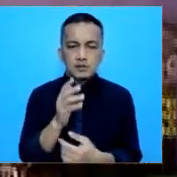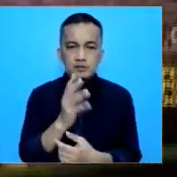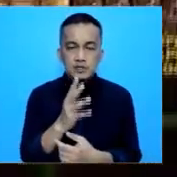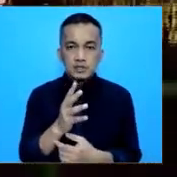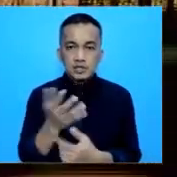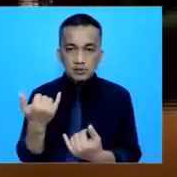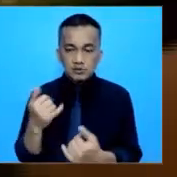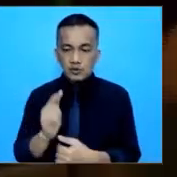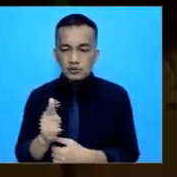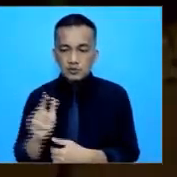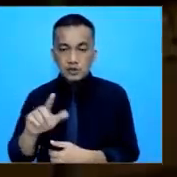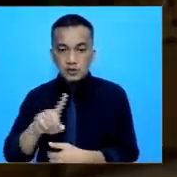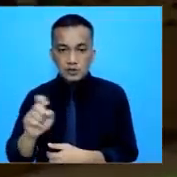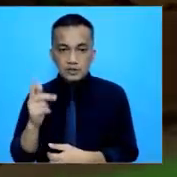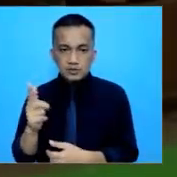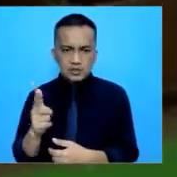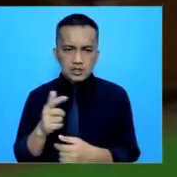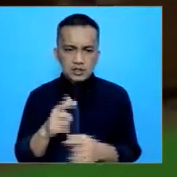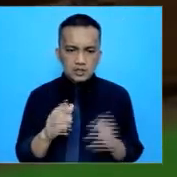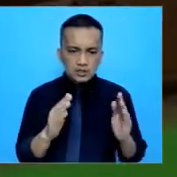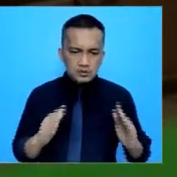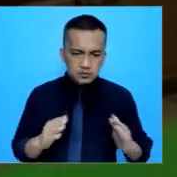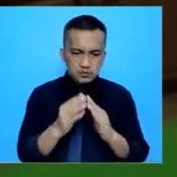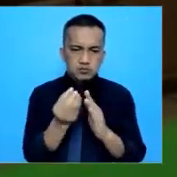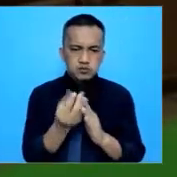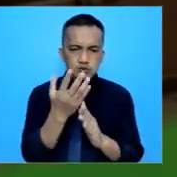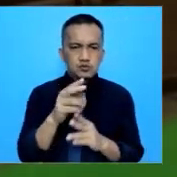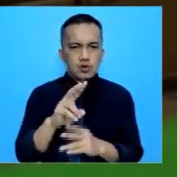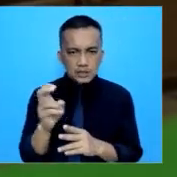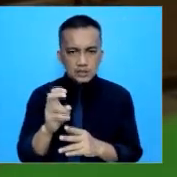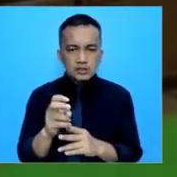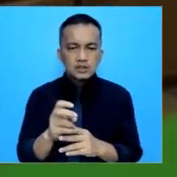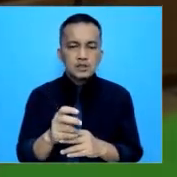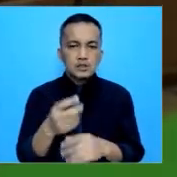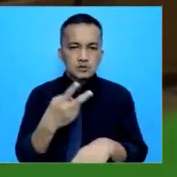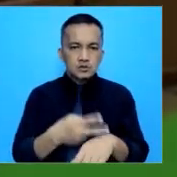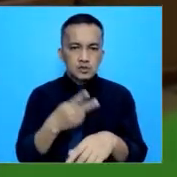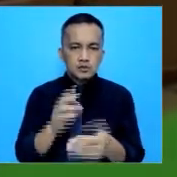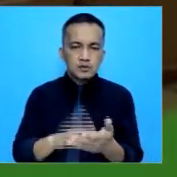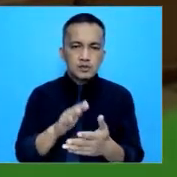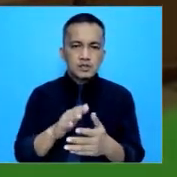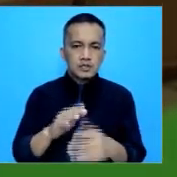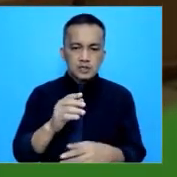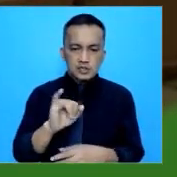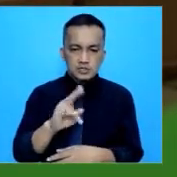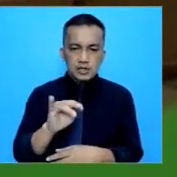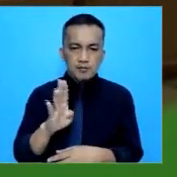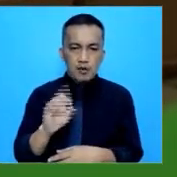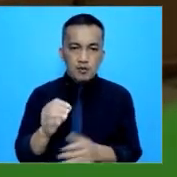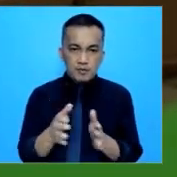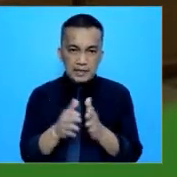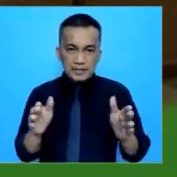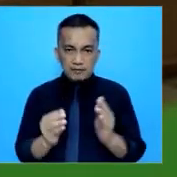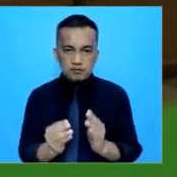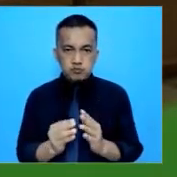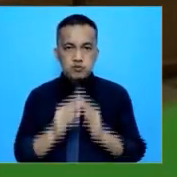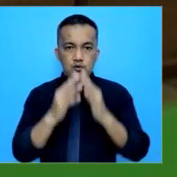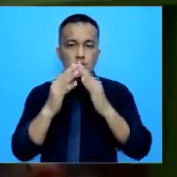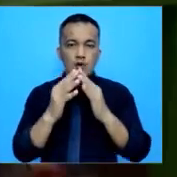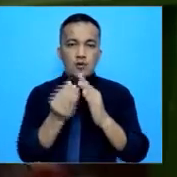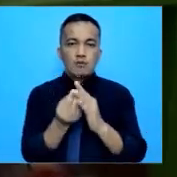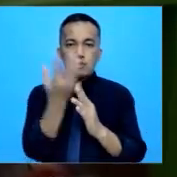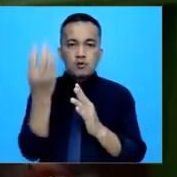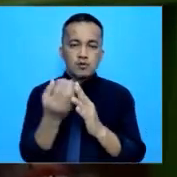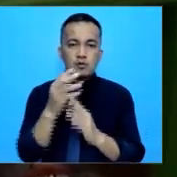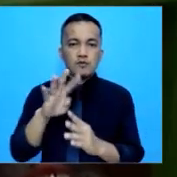Fountain, dumoble ang presyo sa 200 pesos. Doble rin ang presyo ngayon ng Jumbo Fountain na nasa 400 pesos na. Hindi na rin uubra ang budget